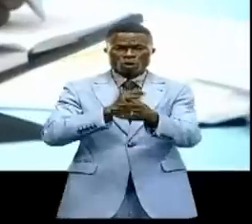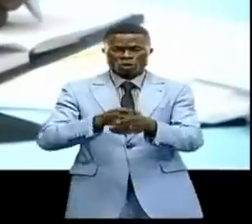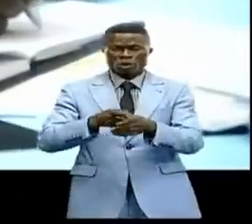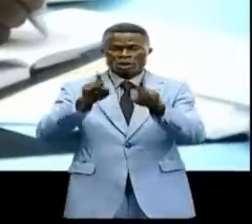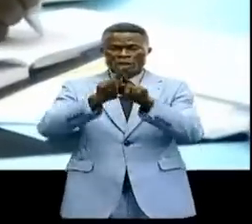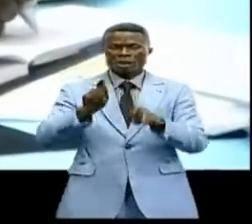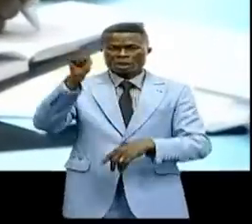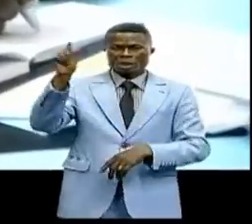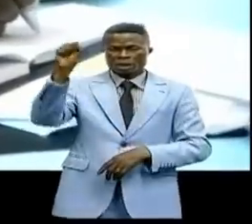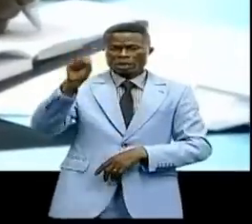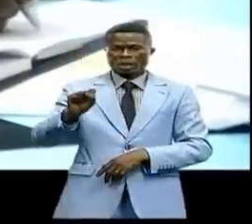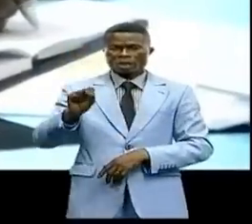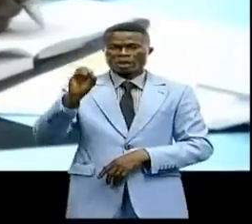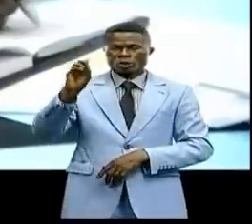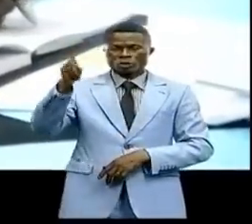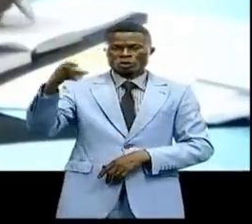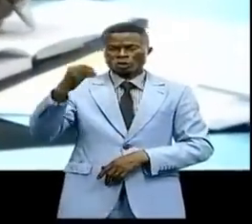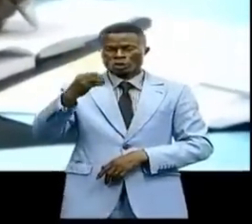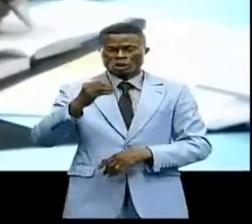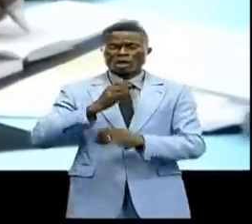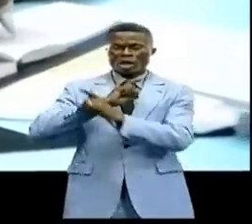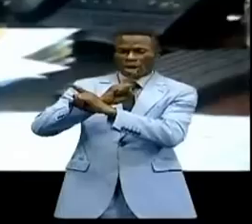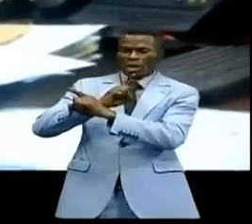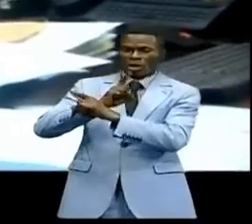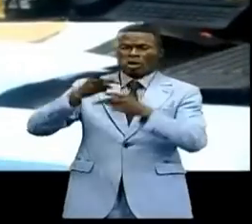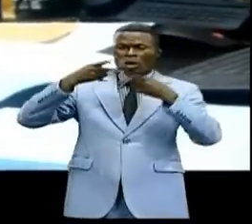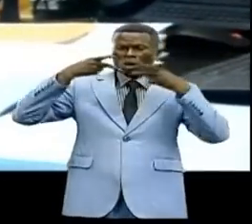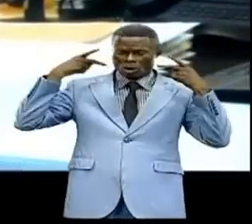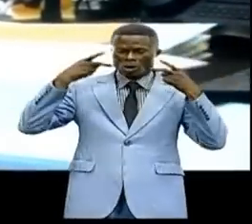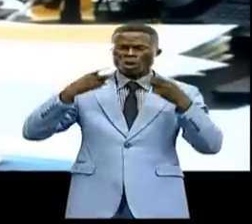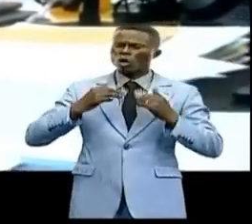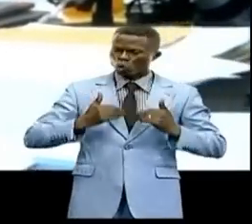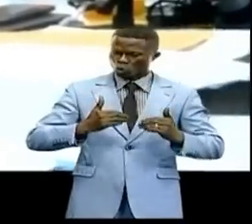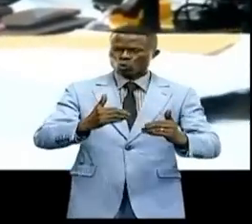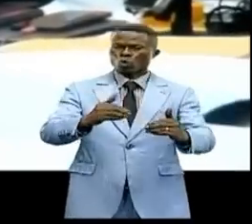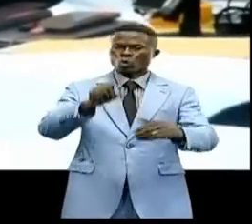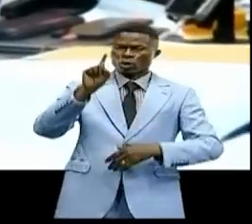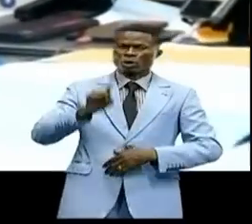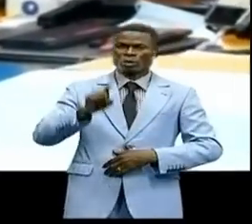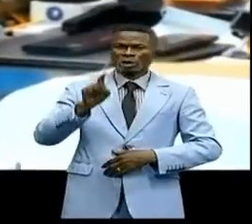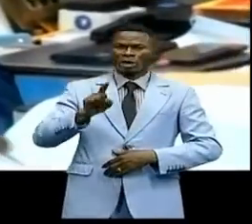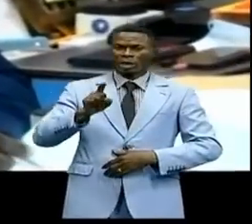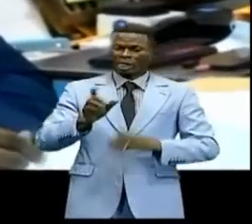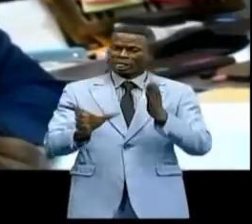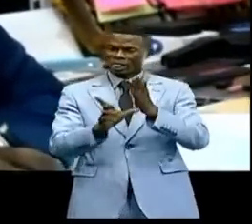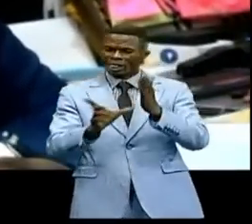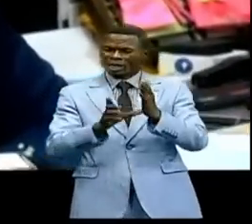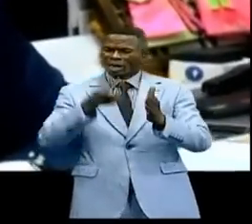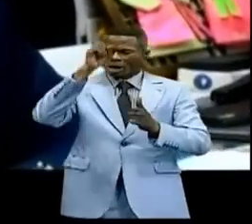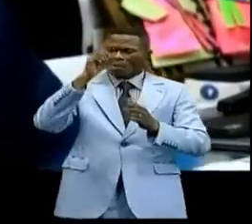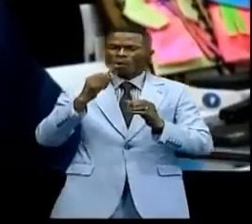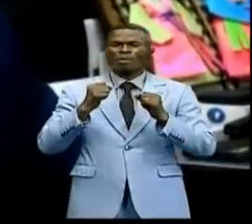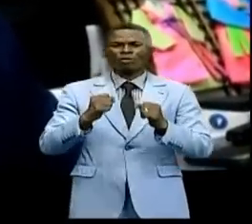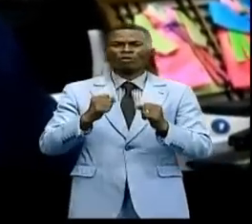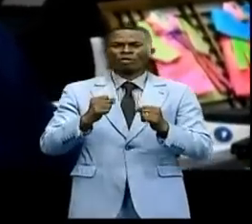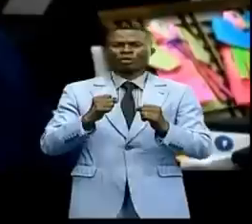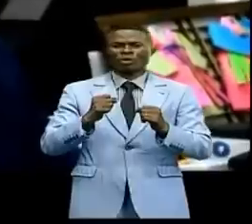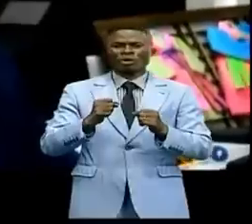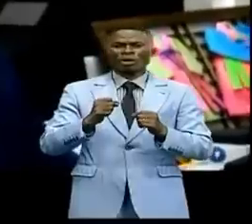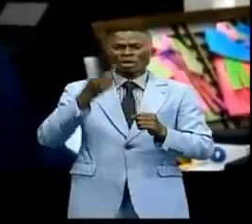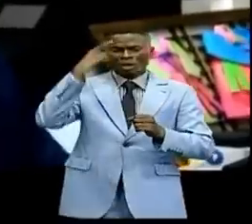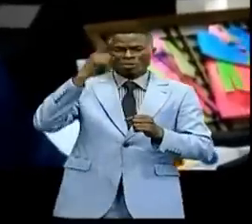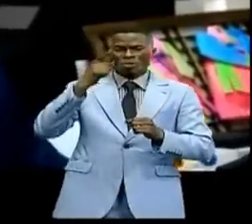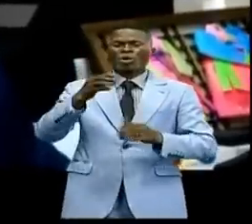Tchopo. Le respect des gestes barrières demeure à n'en point douter la stratégie la plus efficace, en plus de